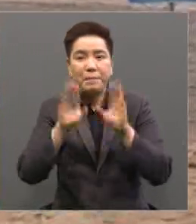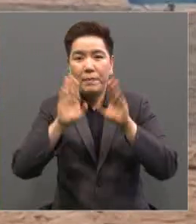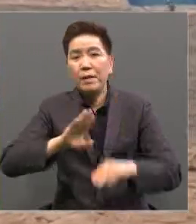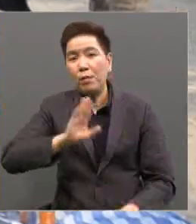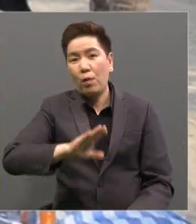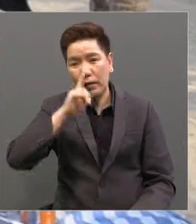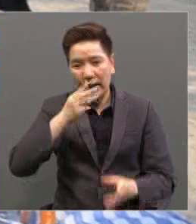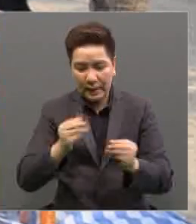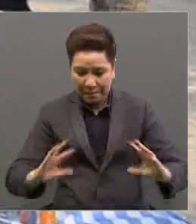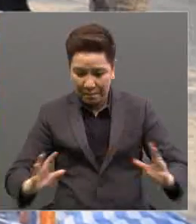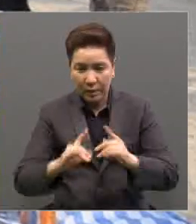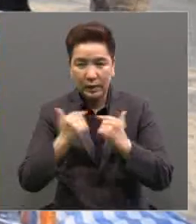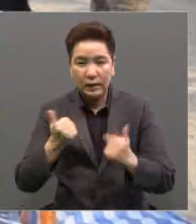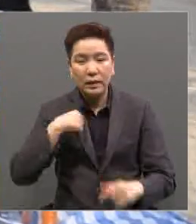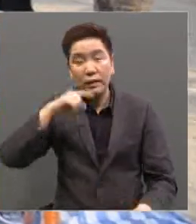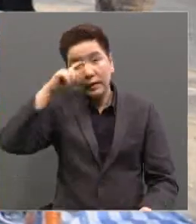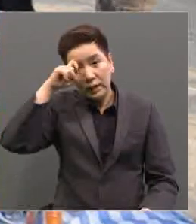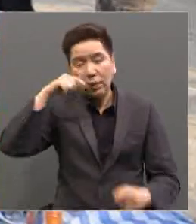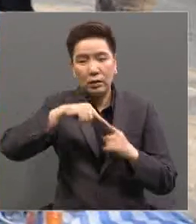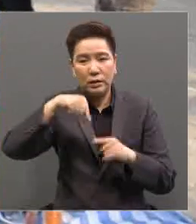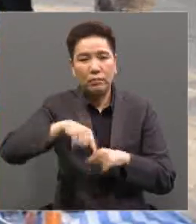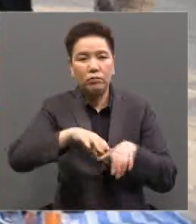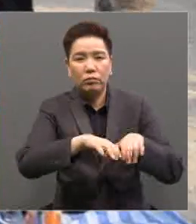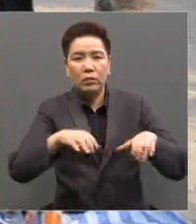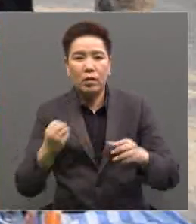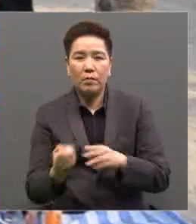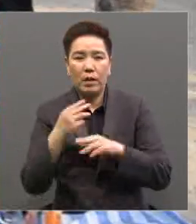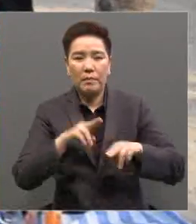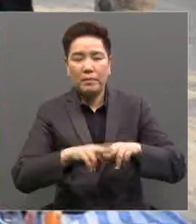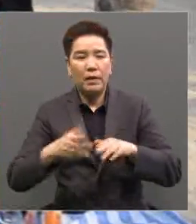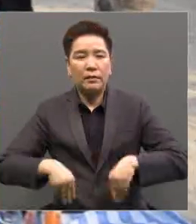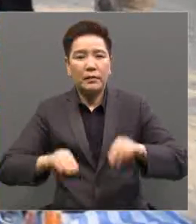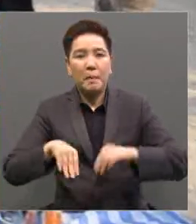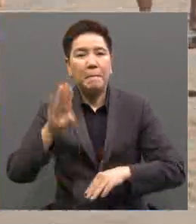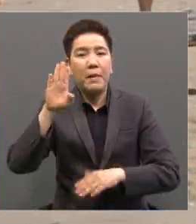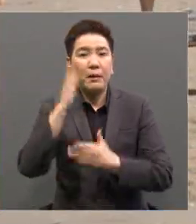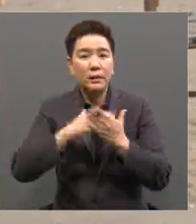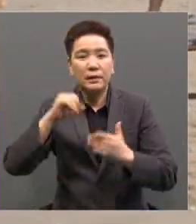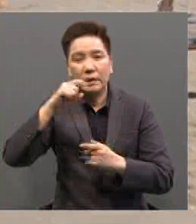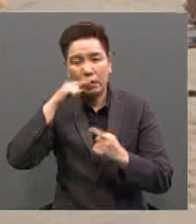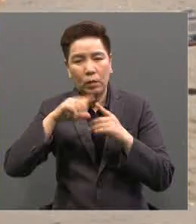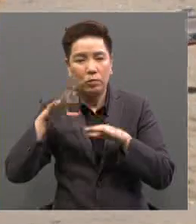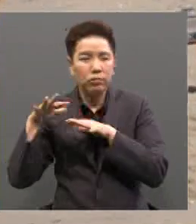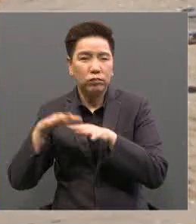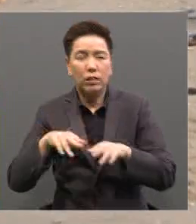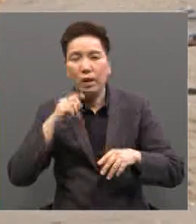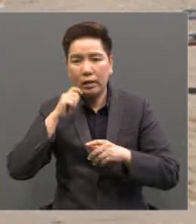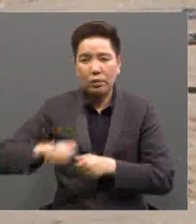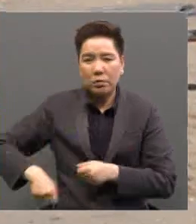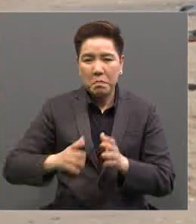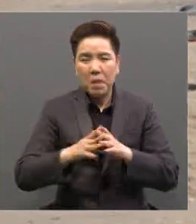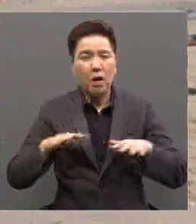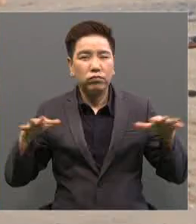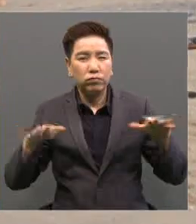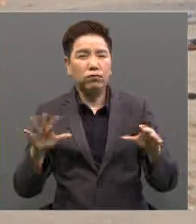ยสำหรับบรรยากาศวันเสาร์นะครับบริเวณพื้นที่ปอดร่มปอดเตียงนะครับหน้าชายหาดบางแสนนักท่องเที่ยวก็แห่มาเล่นน้ำในชายหาดกันอย่